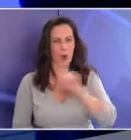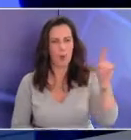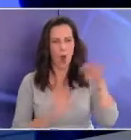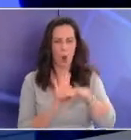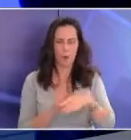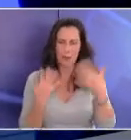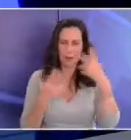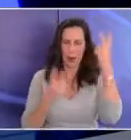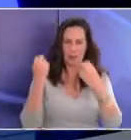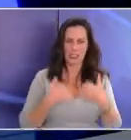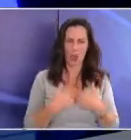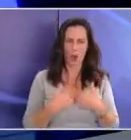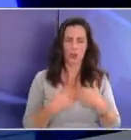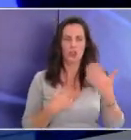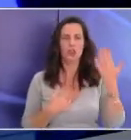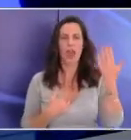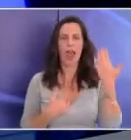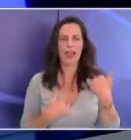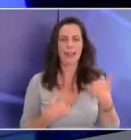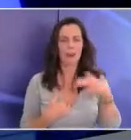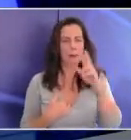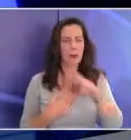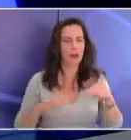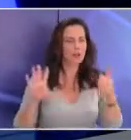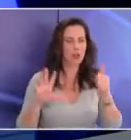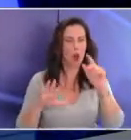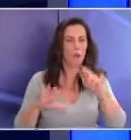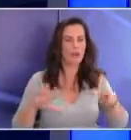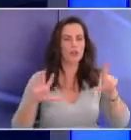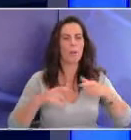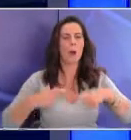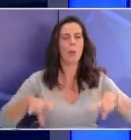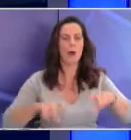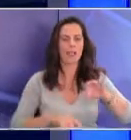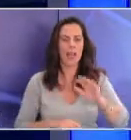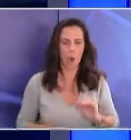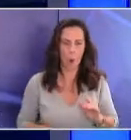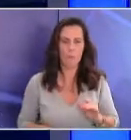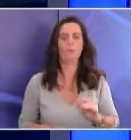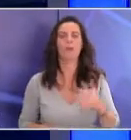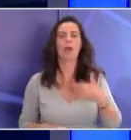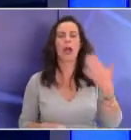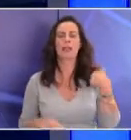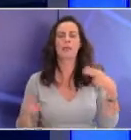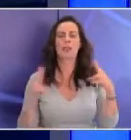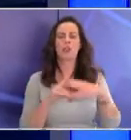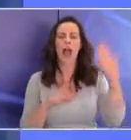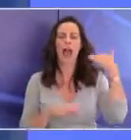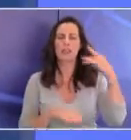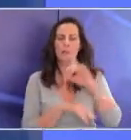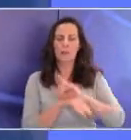מניסיון. כשישבתי במועצה ב-2006 או 2007, עשינו פגישה עם מי שהיה